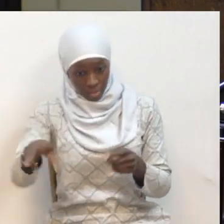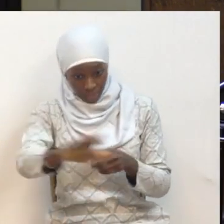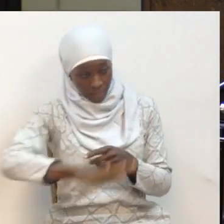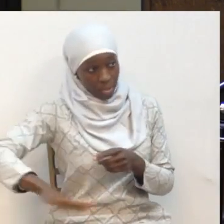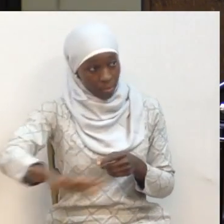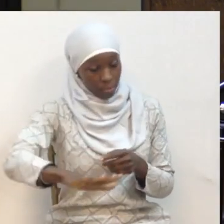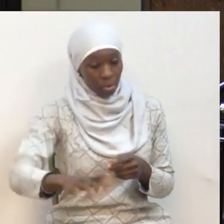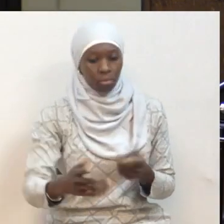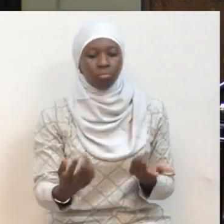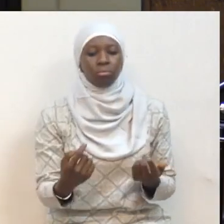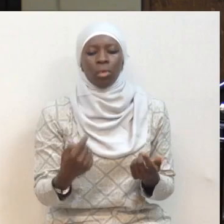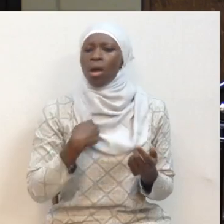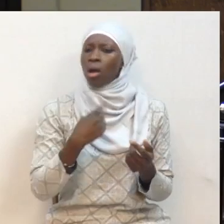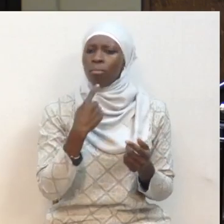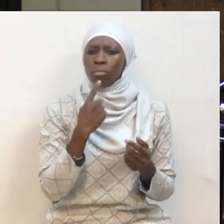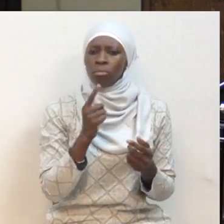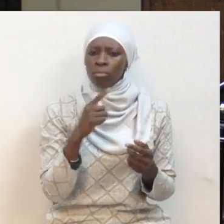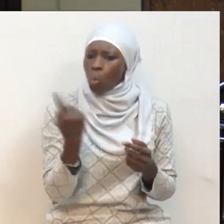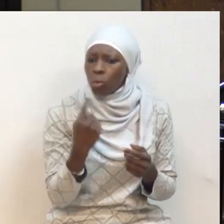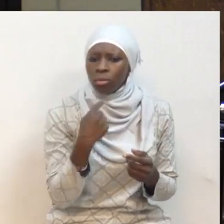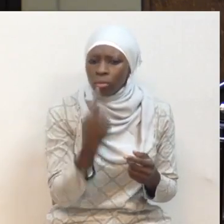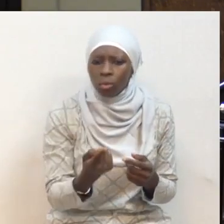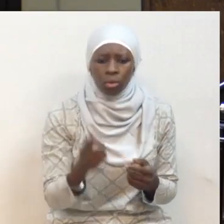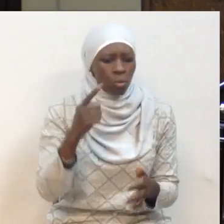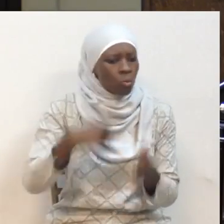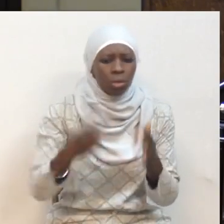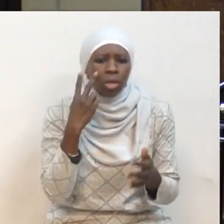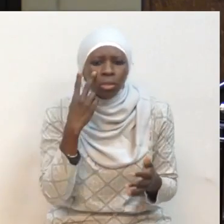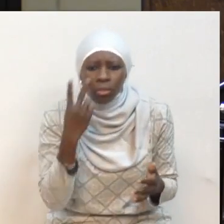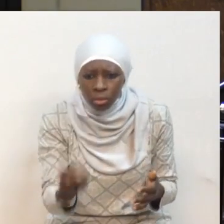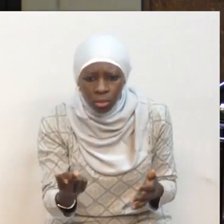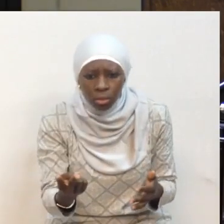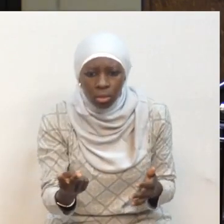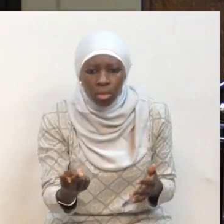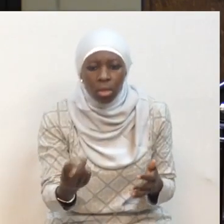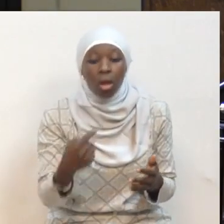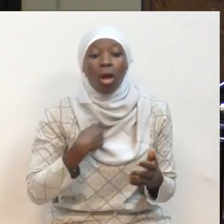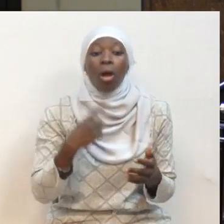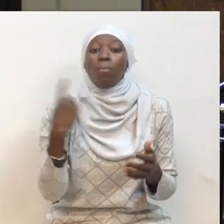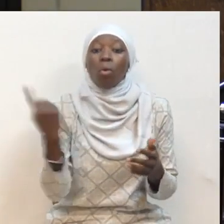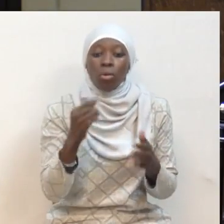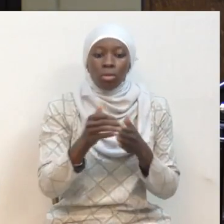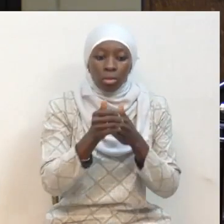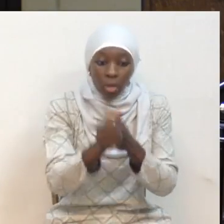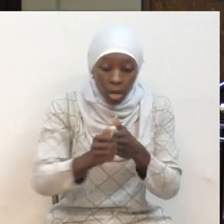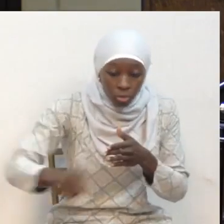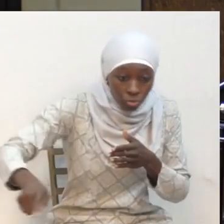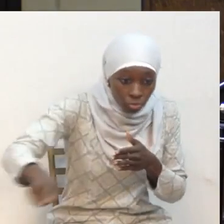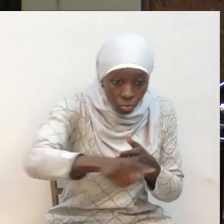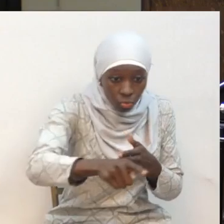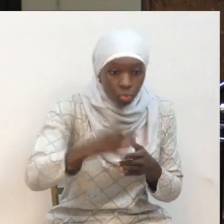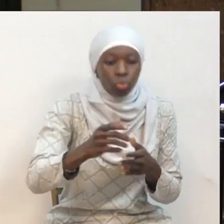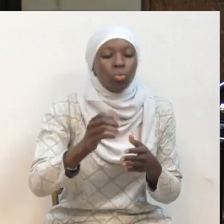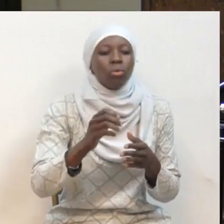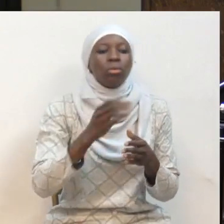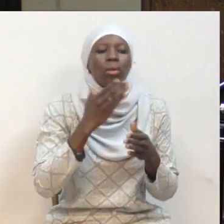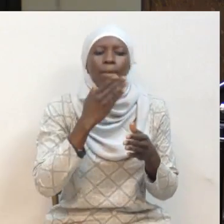وَمَا أَهْدِيكُمْ إِلَّا سَبِيلَ الرَّشَادِ. I only guide you to the best